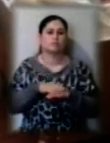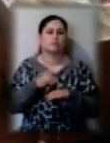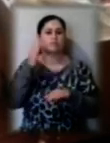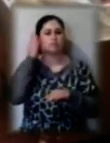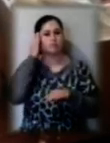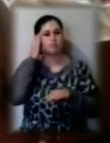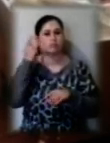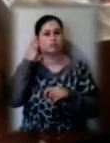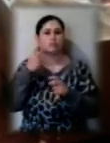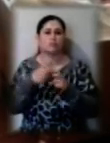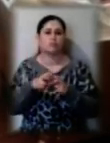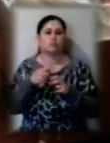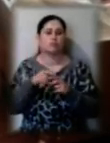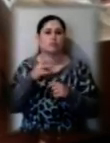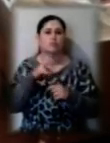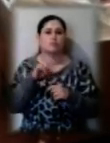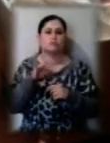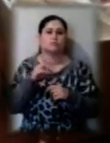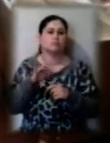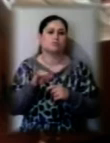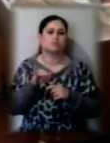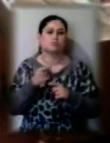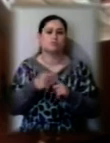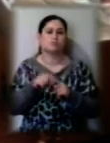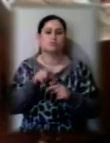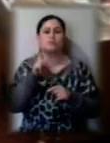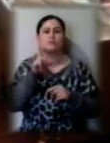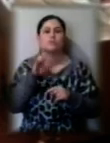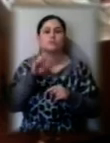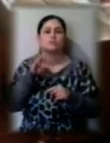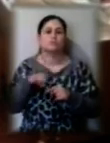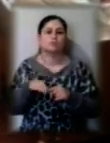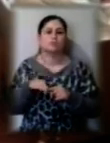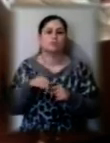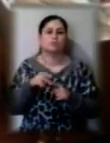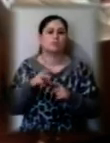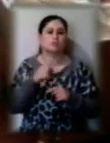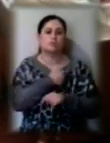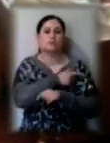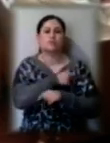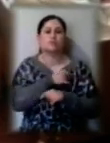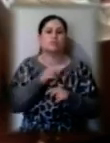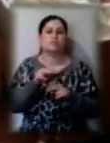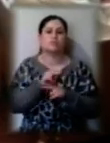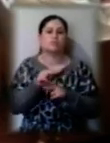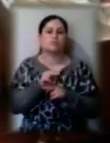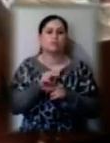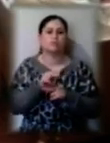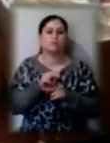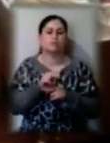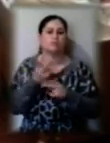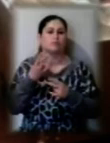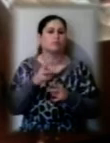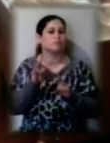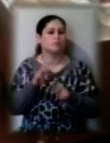їхніми наслідками. Пацієнти в медичному лікуванні не потребують зараз